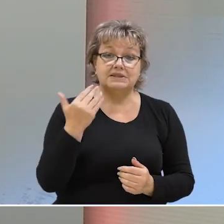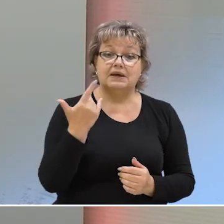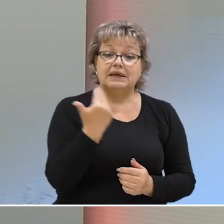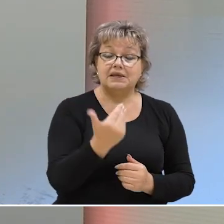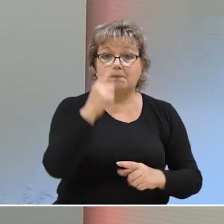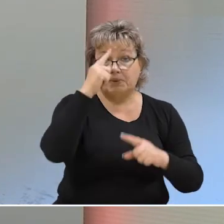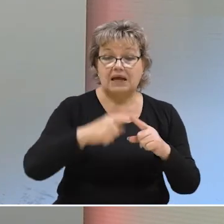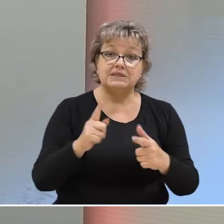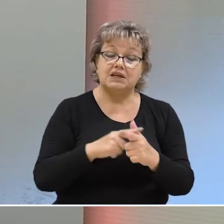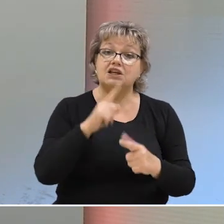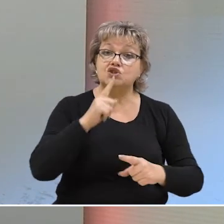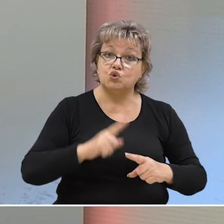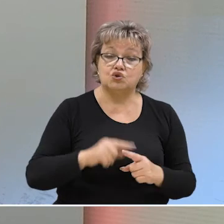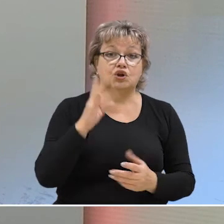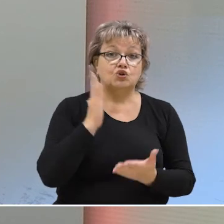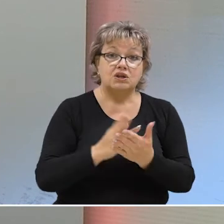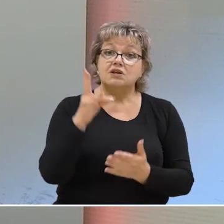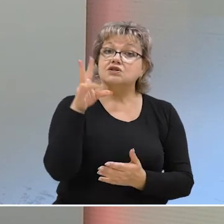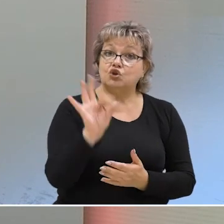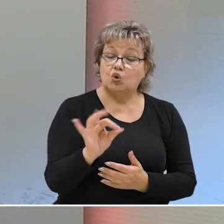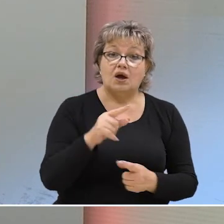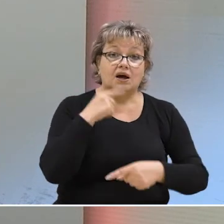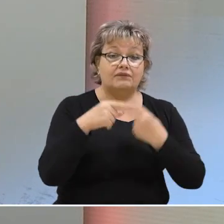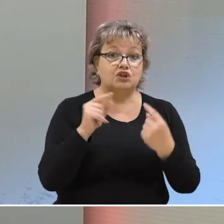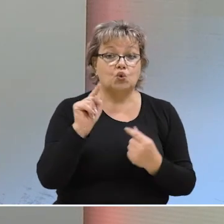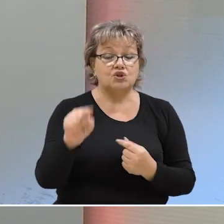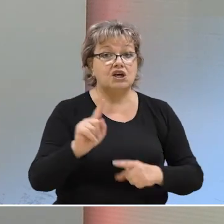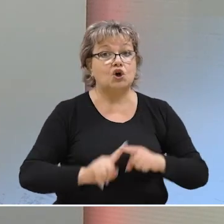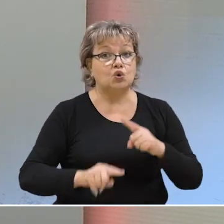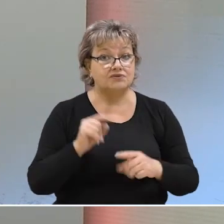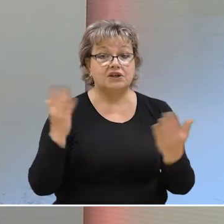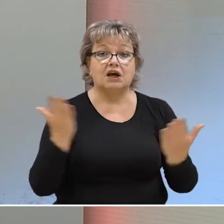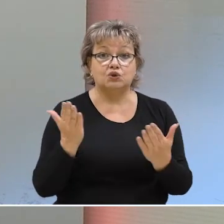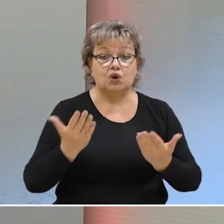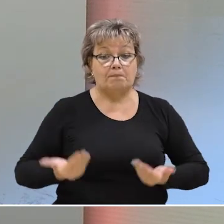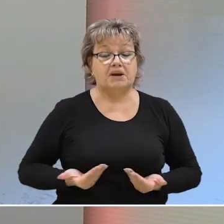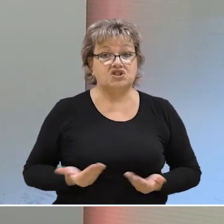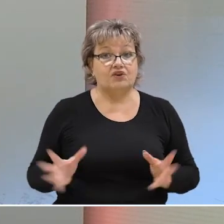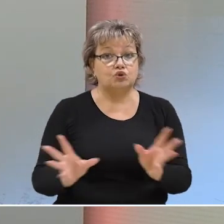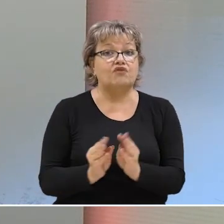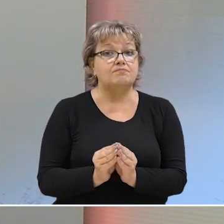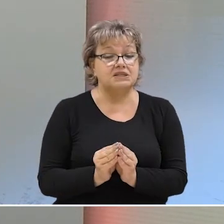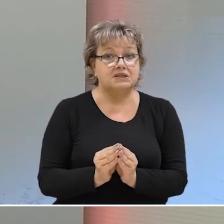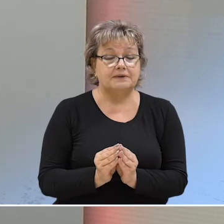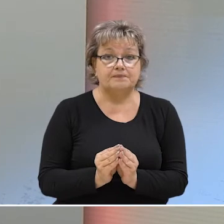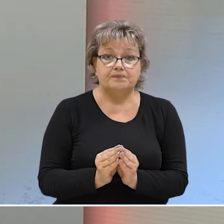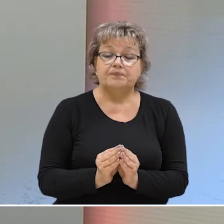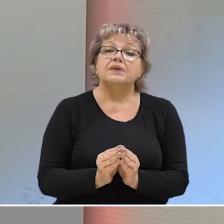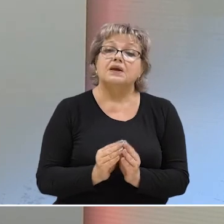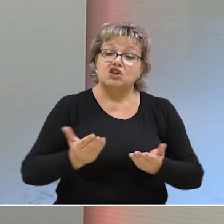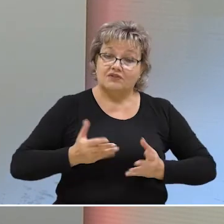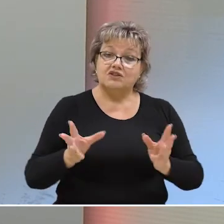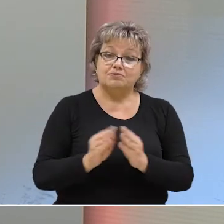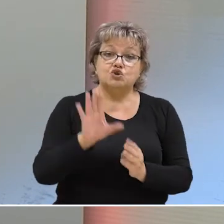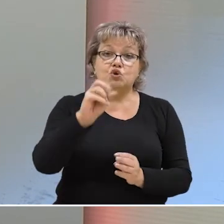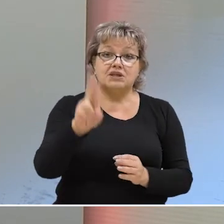их братья или сестры. Но здесь есть одно маленькое «но». Речь идет о тех родственниках, которые проживают вместе. Так что